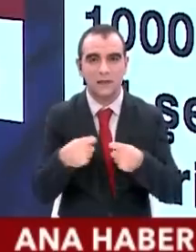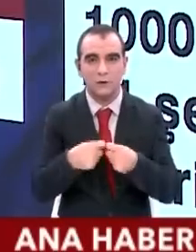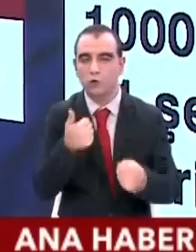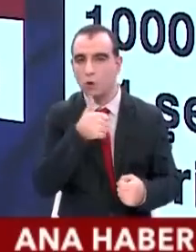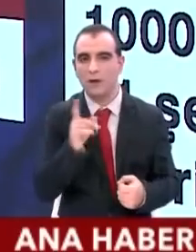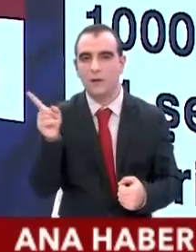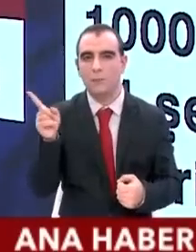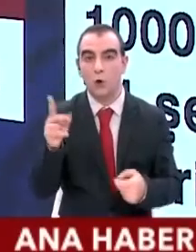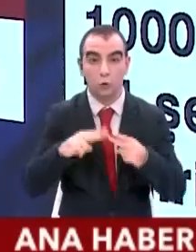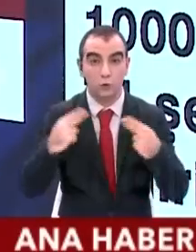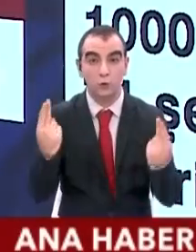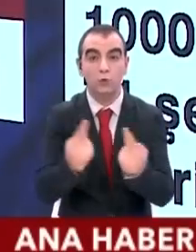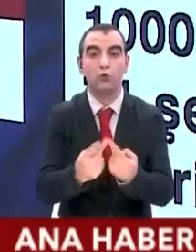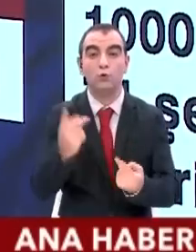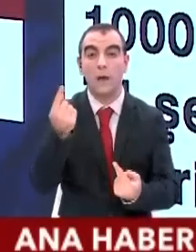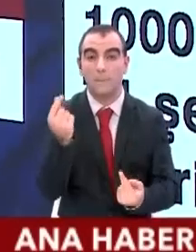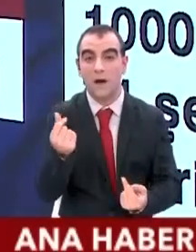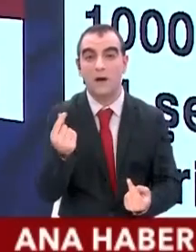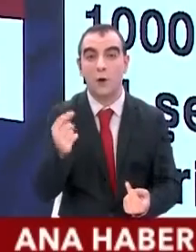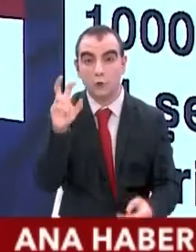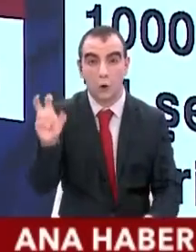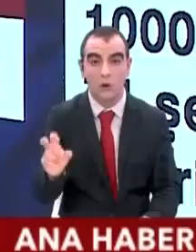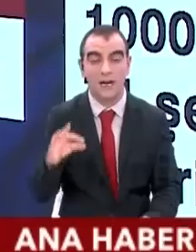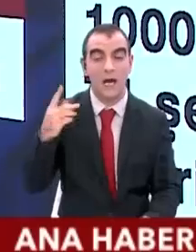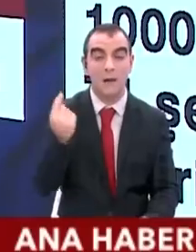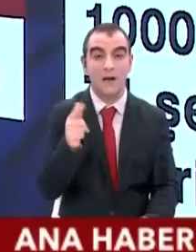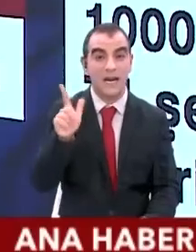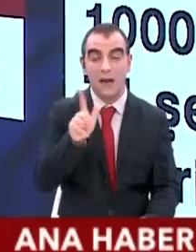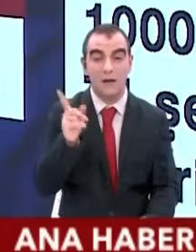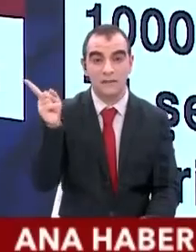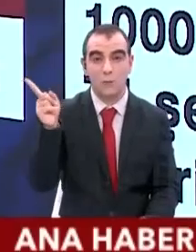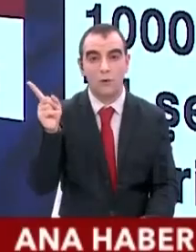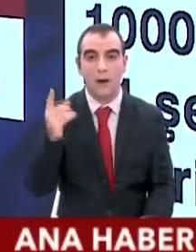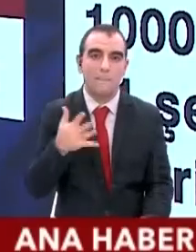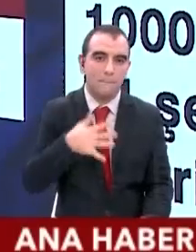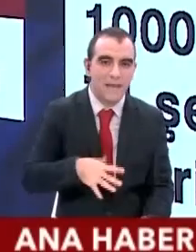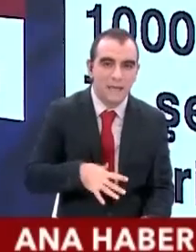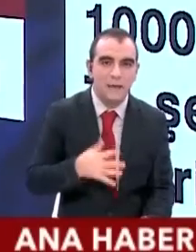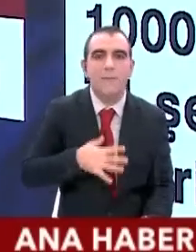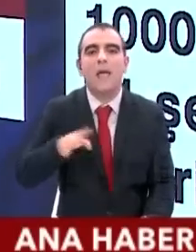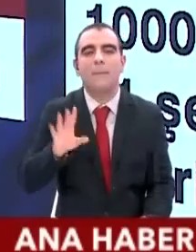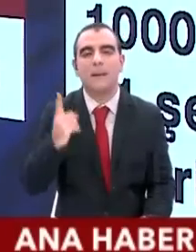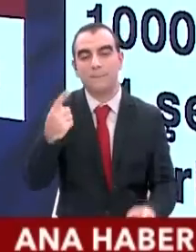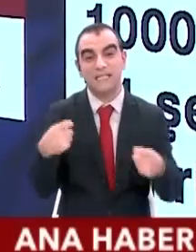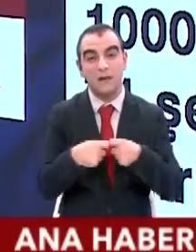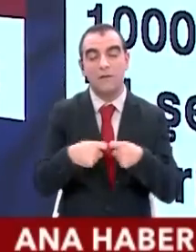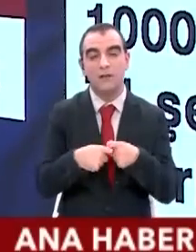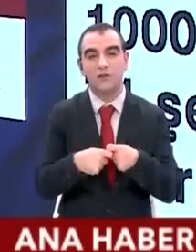dünya kadar paraya pula dolara ihtiyaç var beynini beğenmeyin bir savaş Dolayısıyla